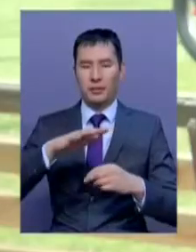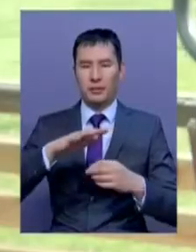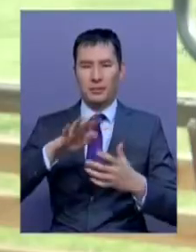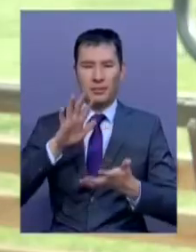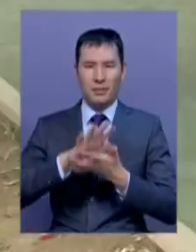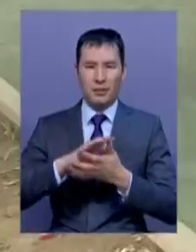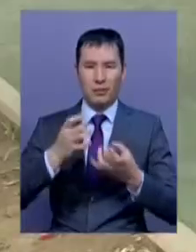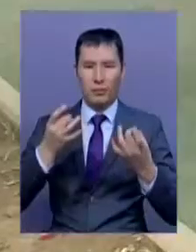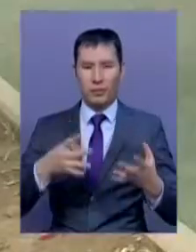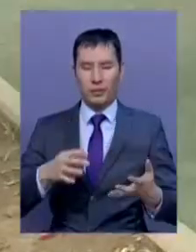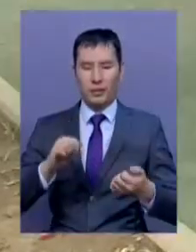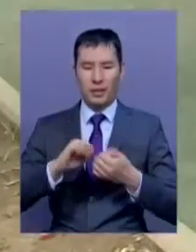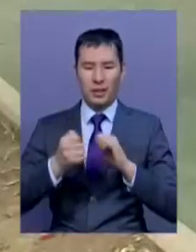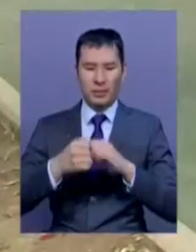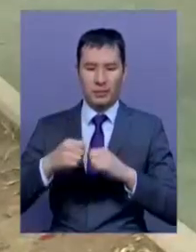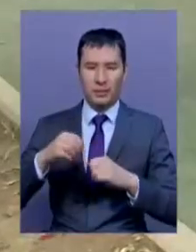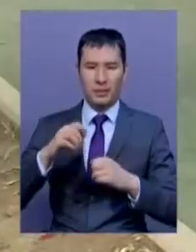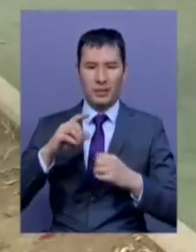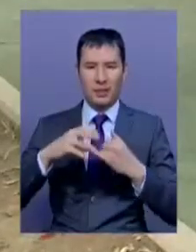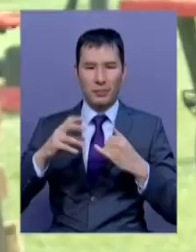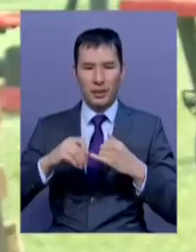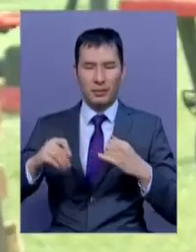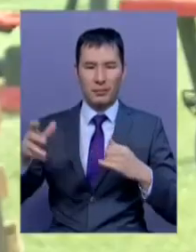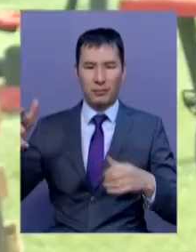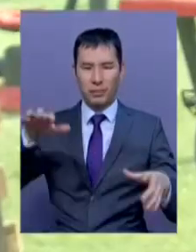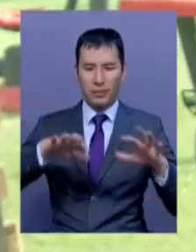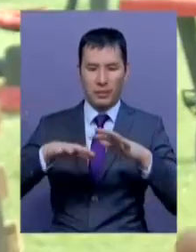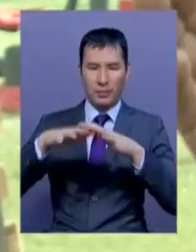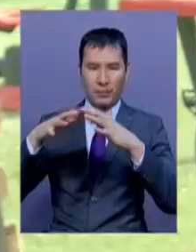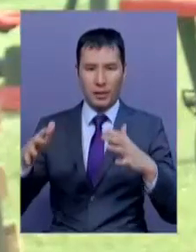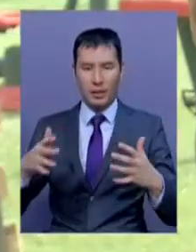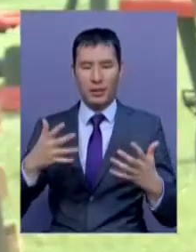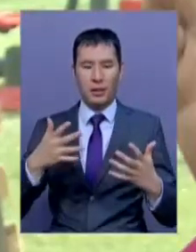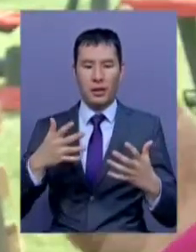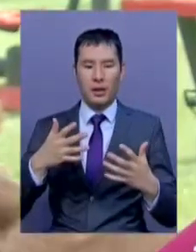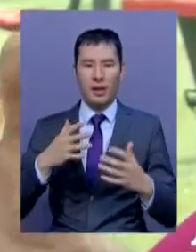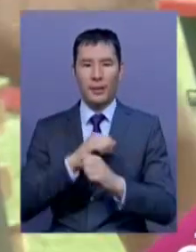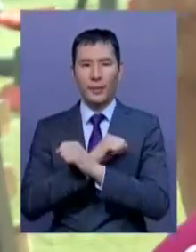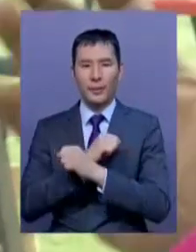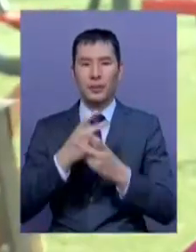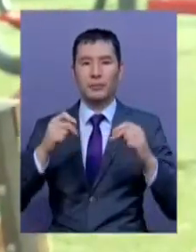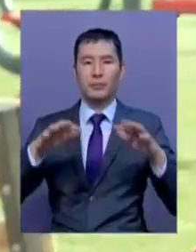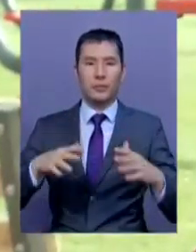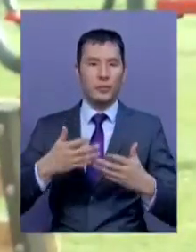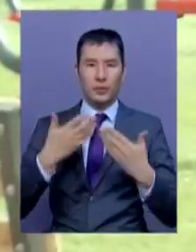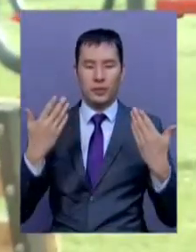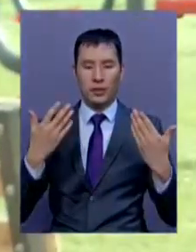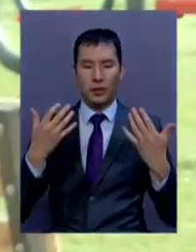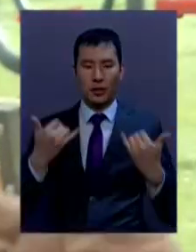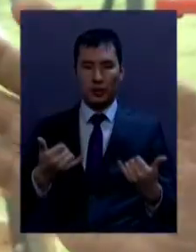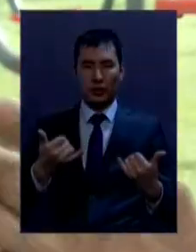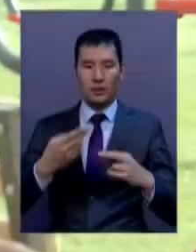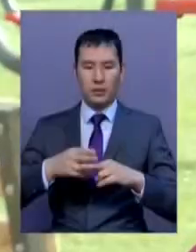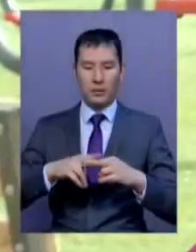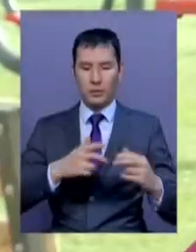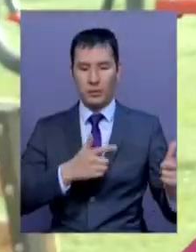болмаған жер болған, бізге керемет осы балаларының ойнайдыған алан жасады. Кешкі жақын